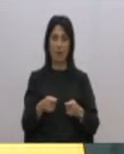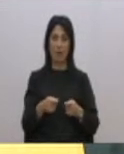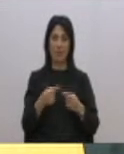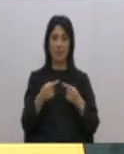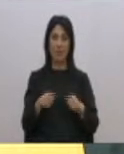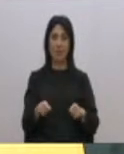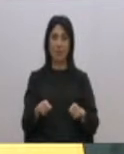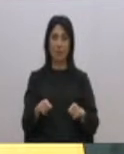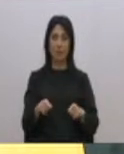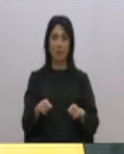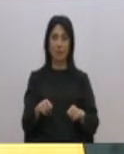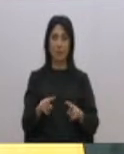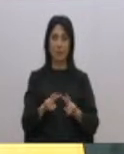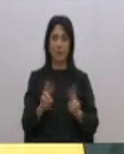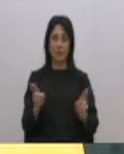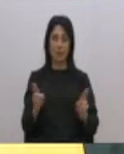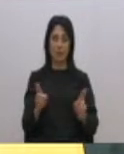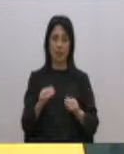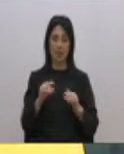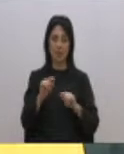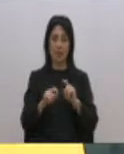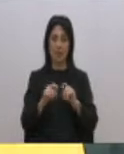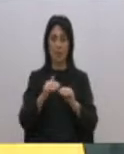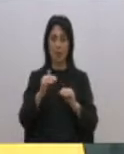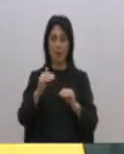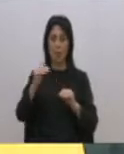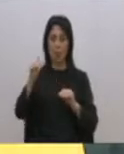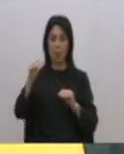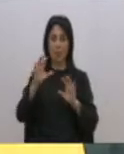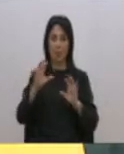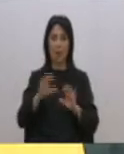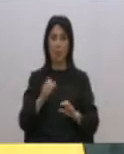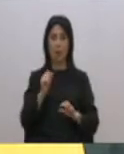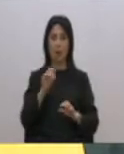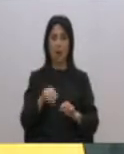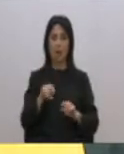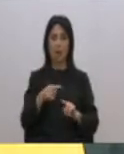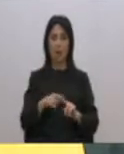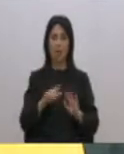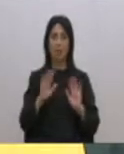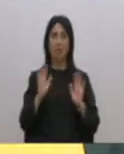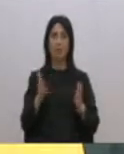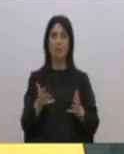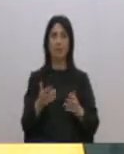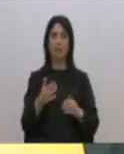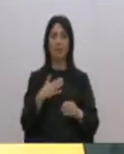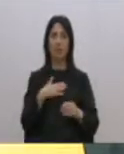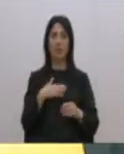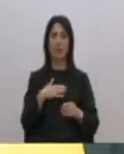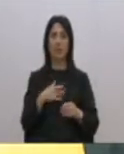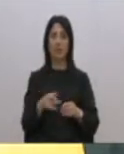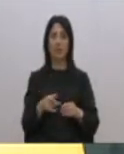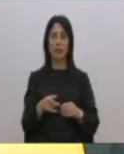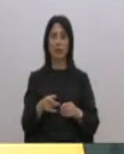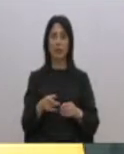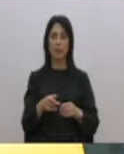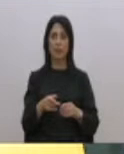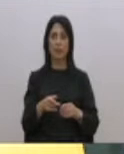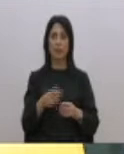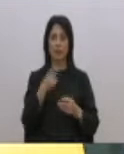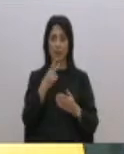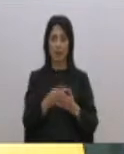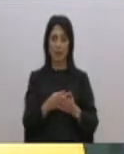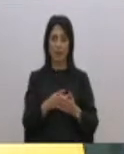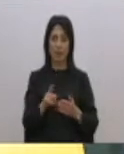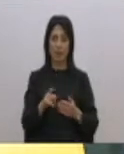სხვა ანალოგიურ იერარქიულ საკანონმდებლო აქტით, რასაც ამ შემთხვევაში ჩვენ ასე ვთქვათ, ხედავთ